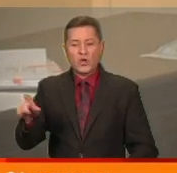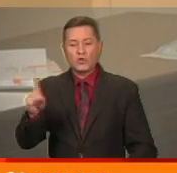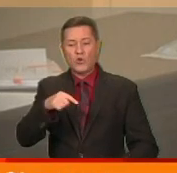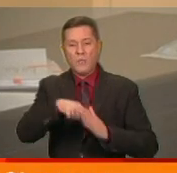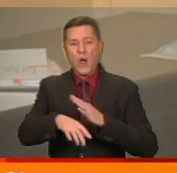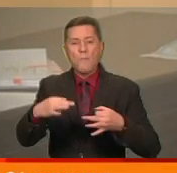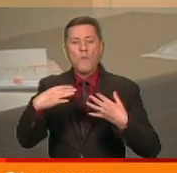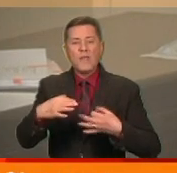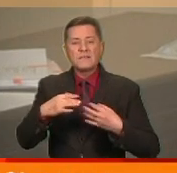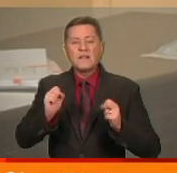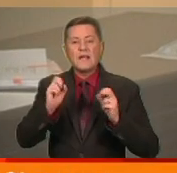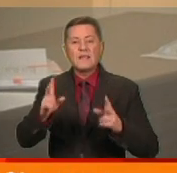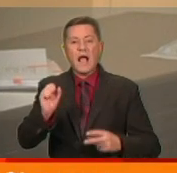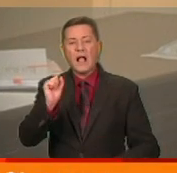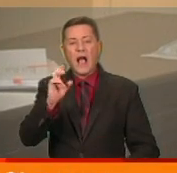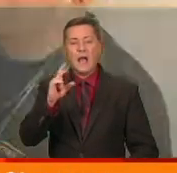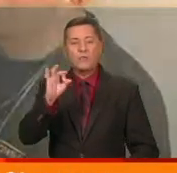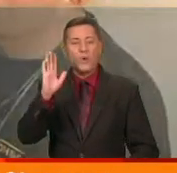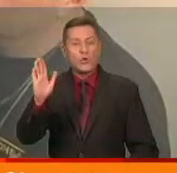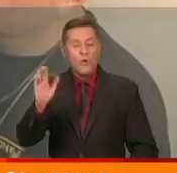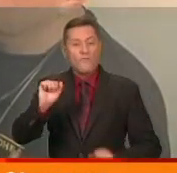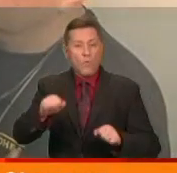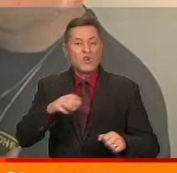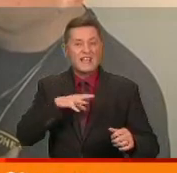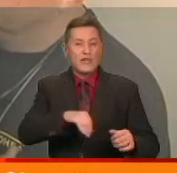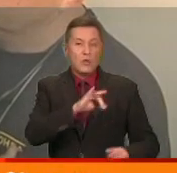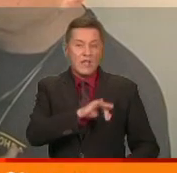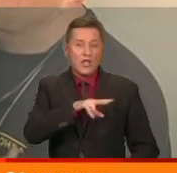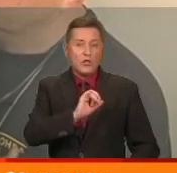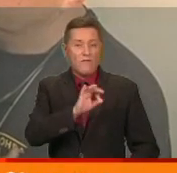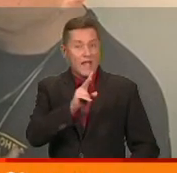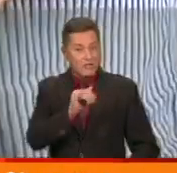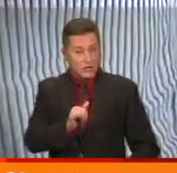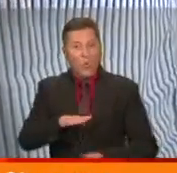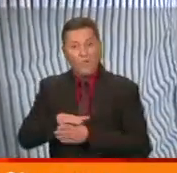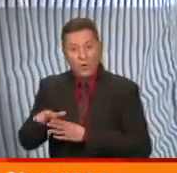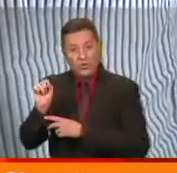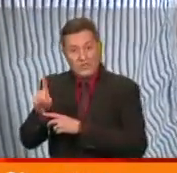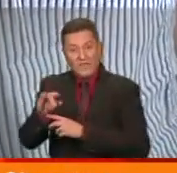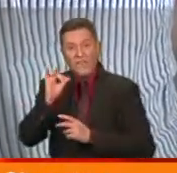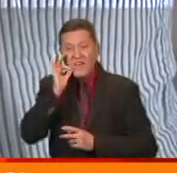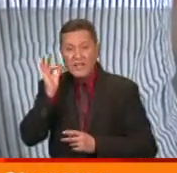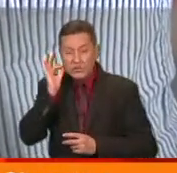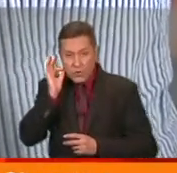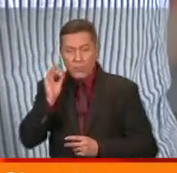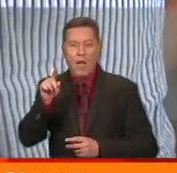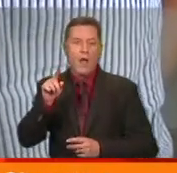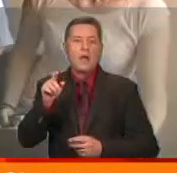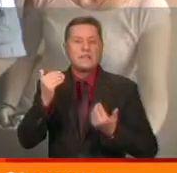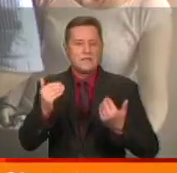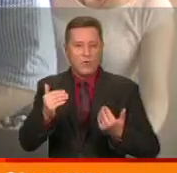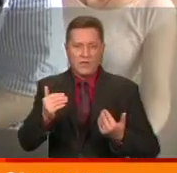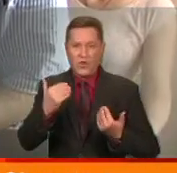пояснили, як Антонов міг загинути в Іловайську, виконуючи завдання в Ізюмі. Та сьогодні в Нацгвардії вже кажуть геть